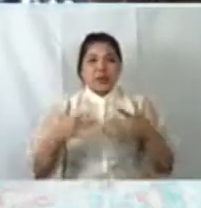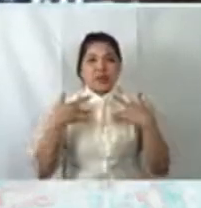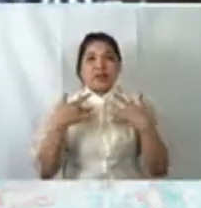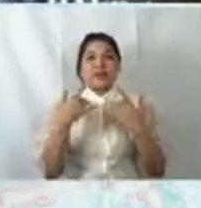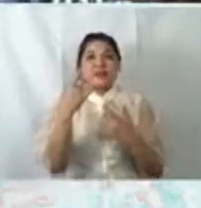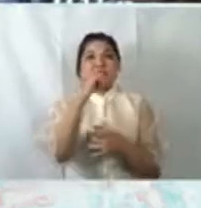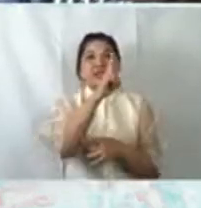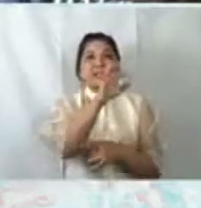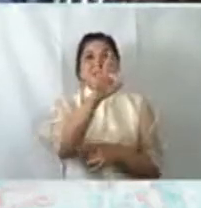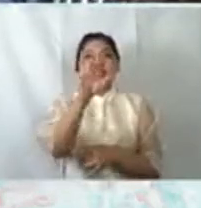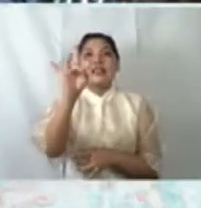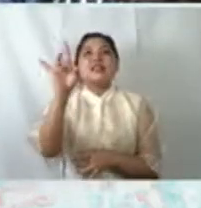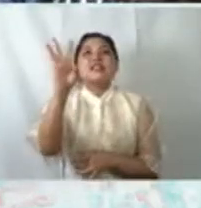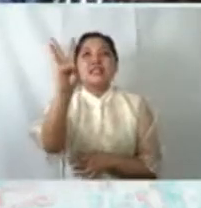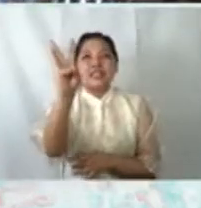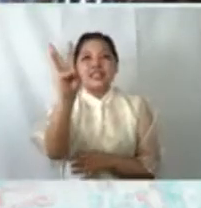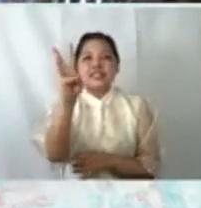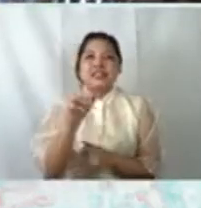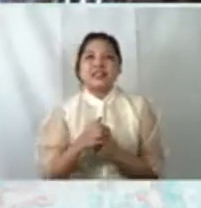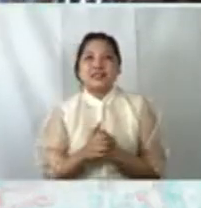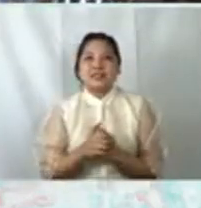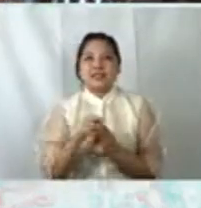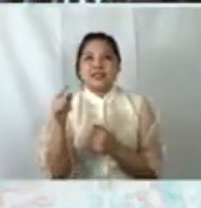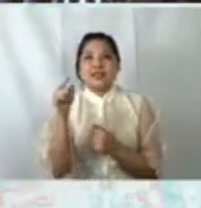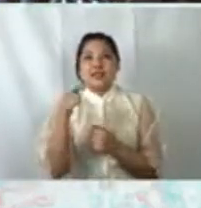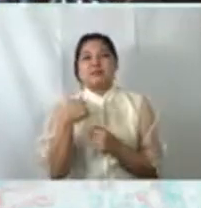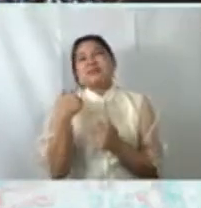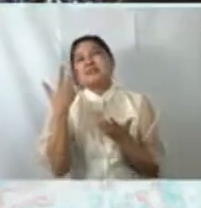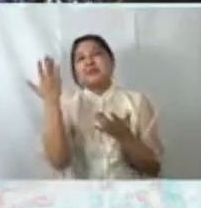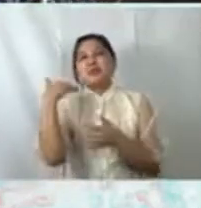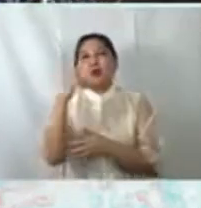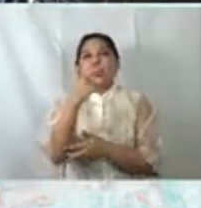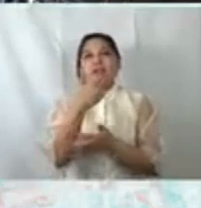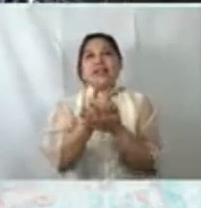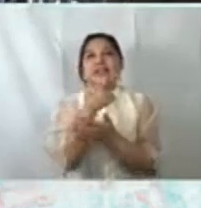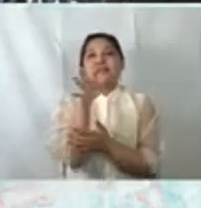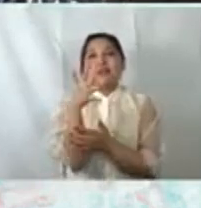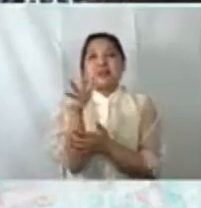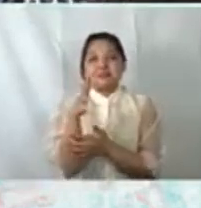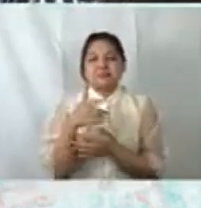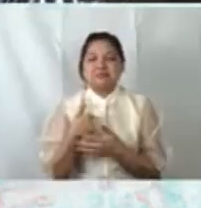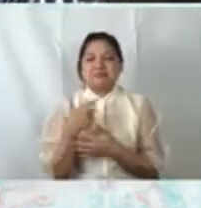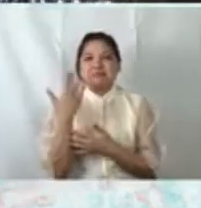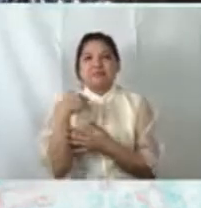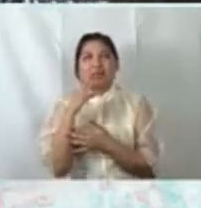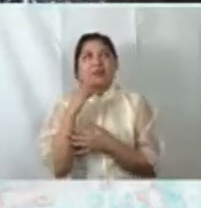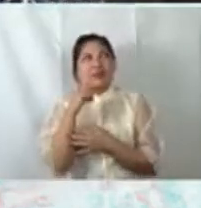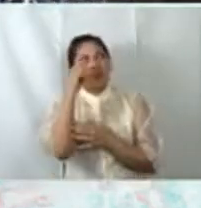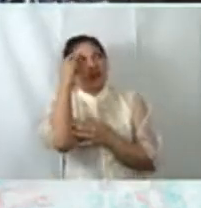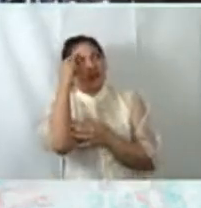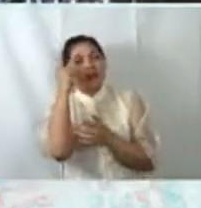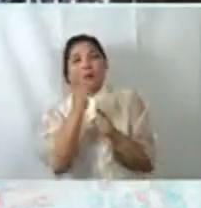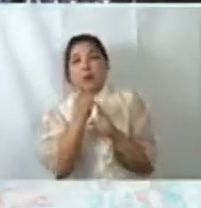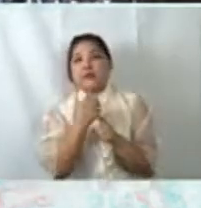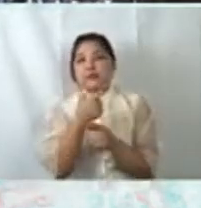po'y nanonood ng television noon. Ako po'y grade 5, kundi ako nagkakamali. Grade 5, yes. Grade 5 ako noon.